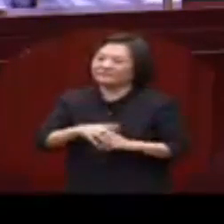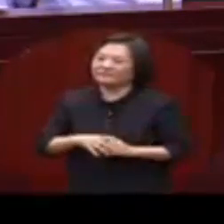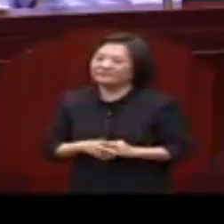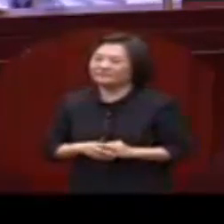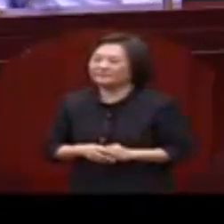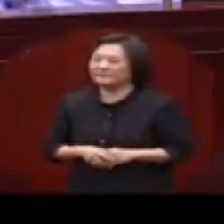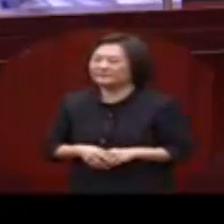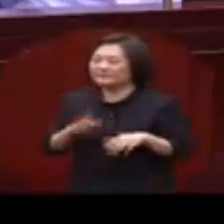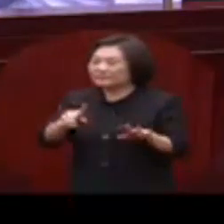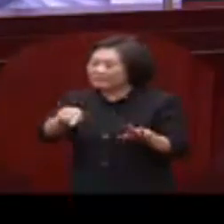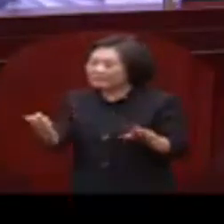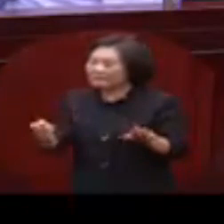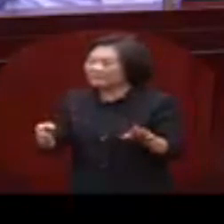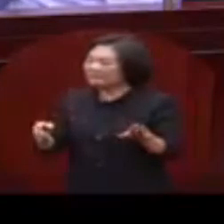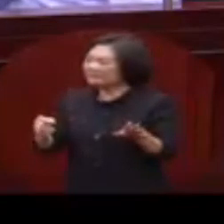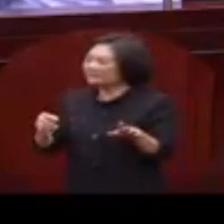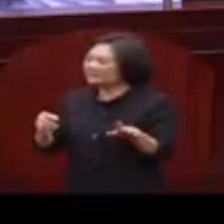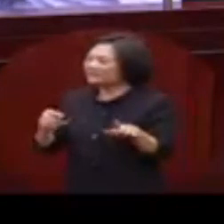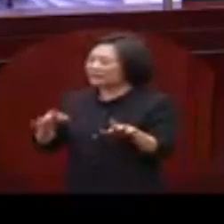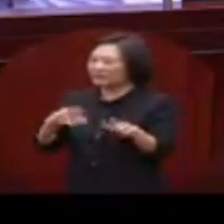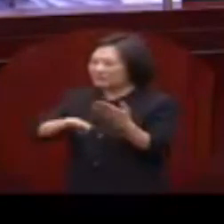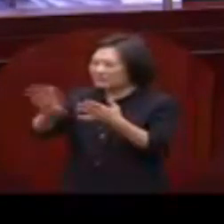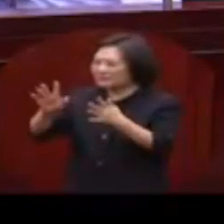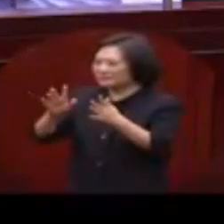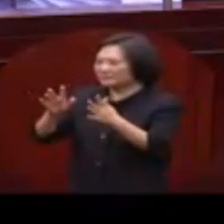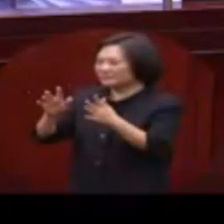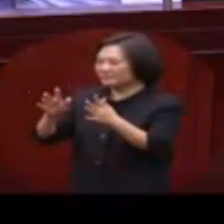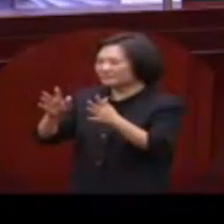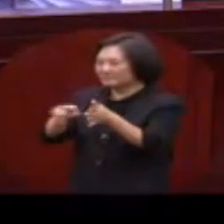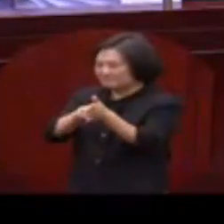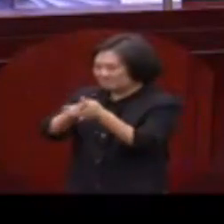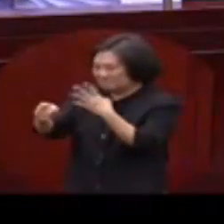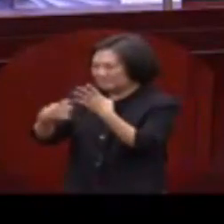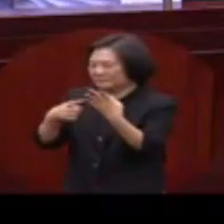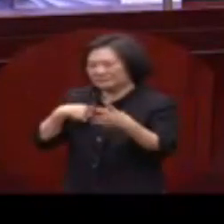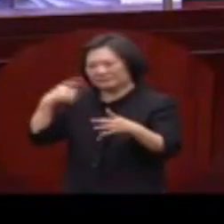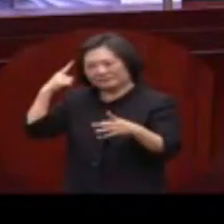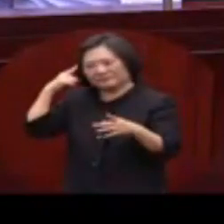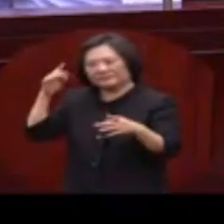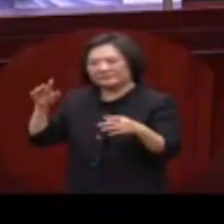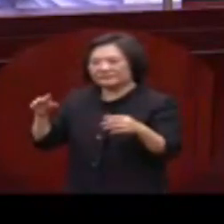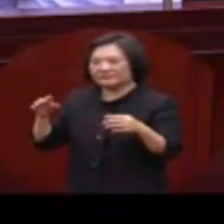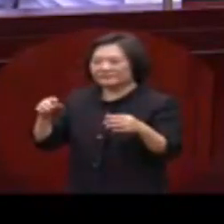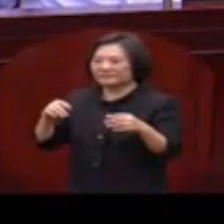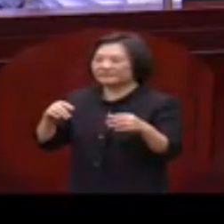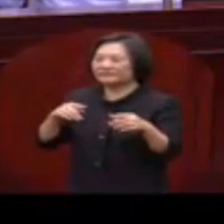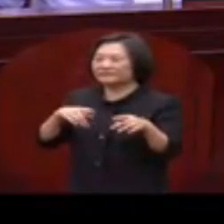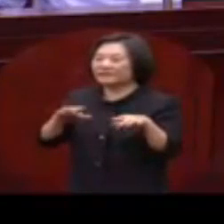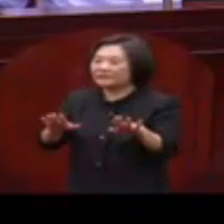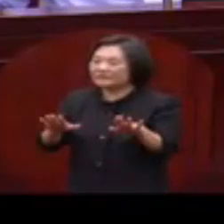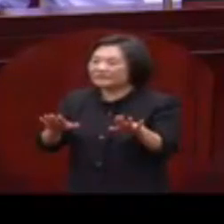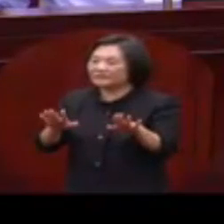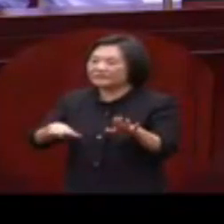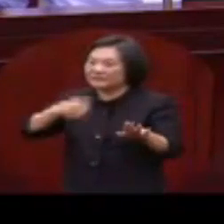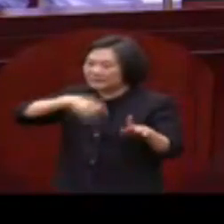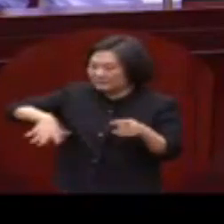石头汤计划这个是这样的，因为这个涉及专业哈，恐怕要如果要说明的话，有兴趣的议员我再跟大家讲。目前台北、台